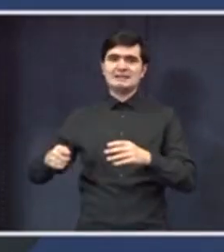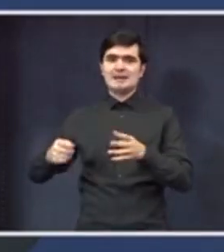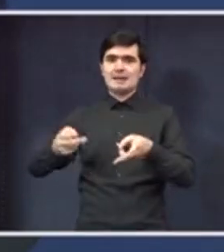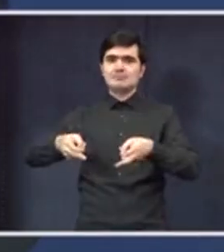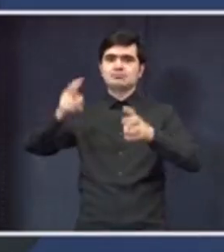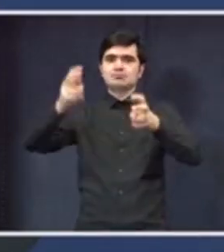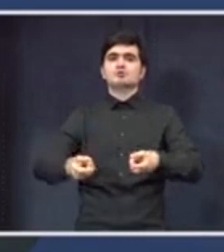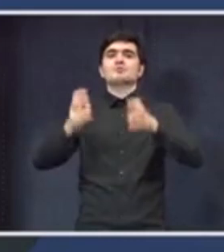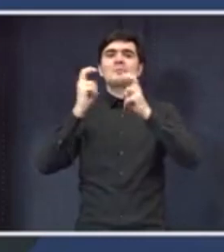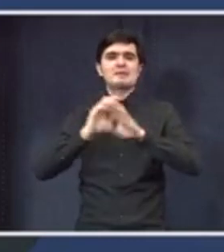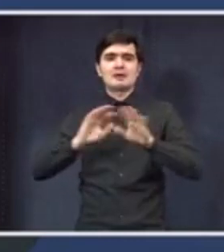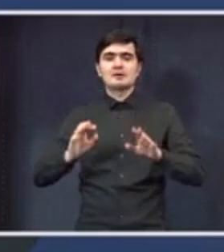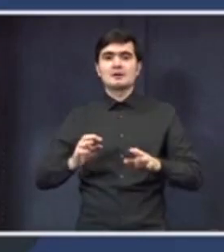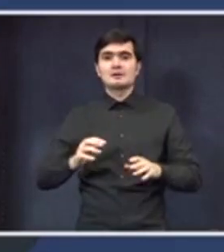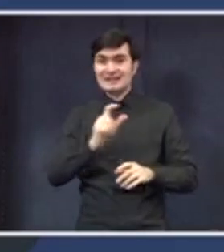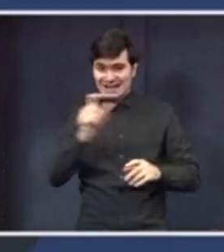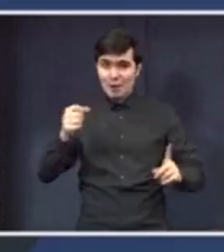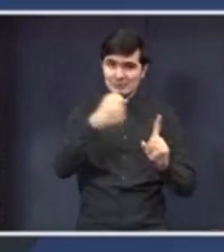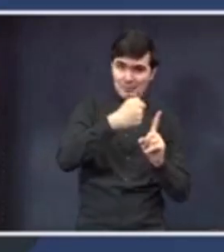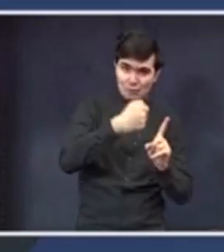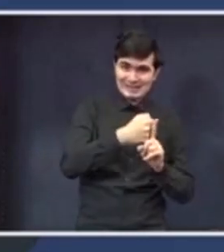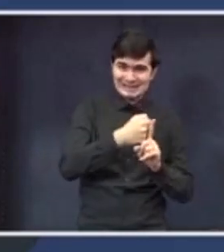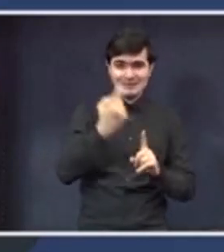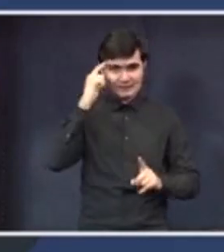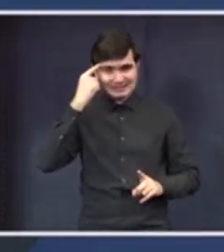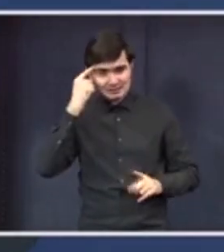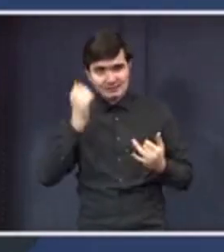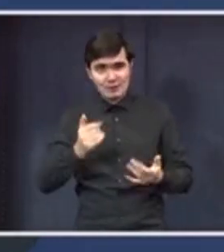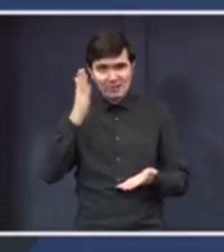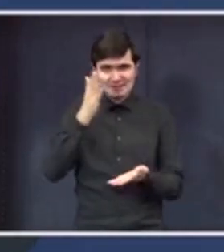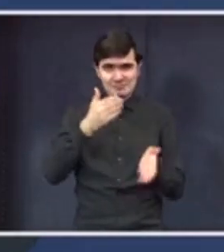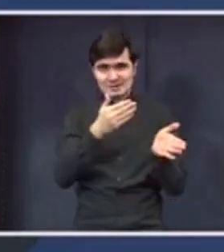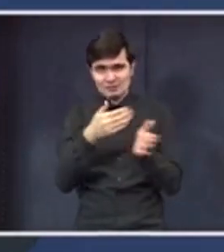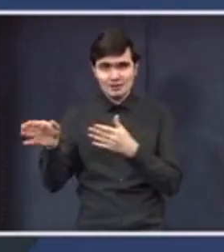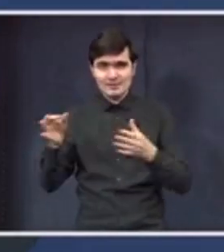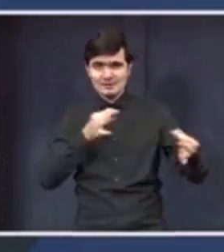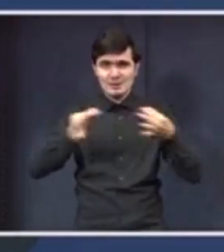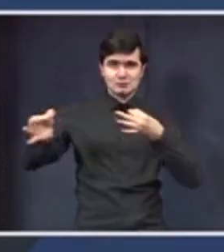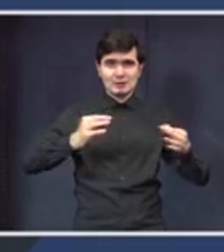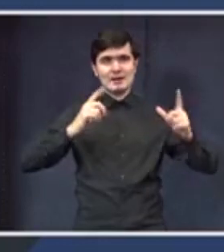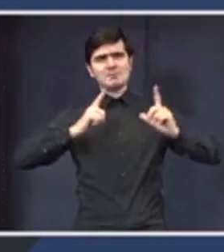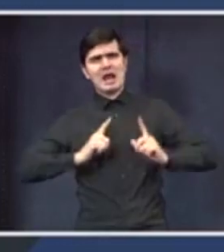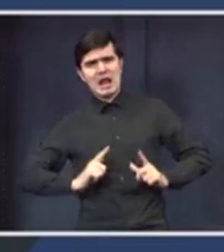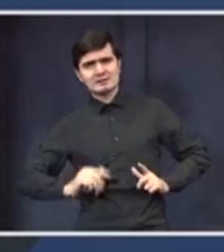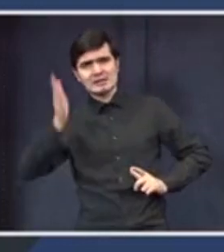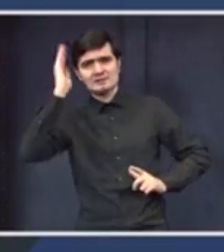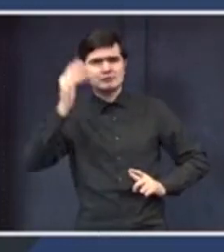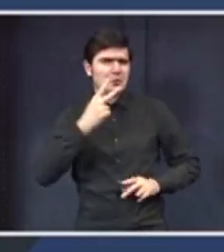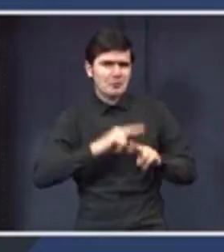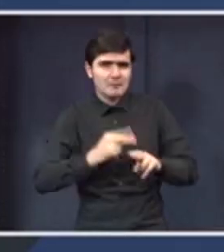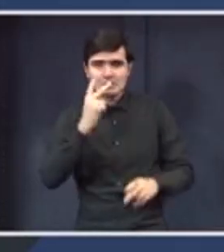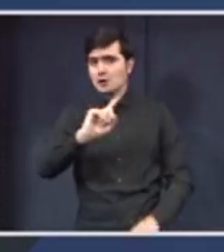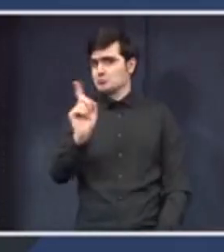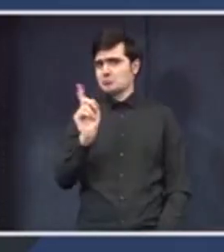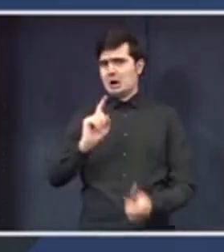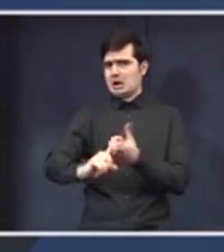aceste proteste la baza deciziei dumneavoastră de a începe să relaxați oarecum măsurile și nu, în cum vedeți caz. Aceste proteste? În niciun